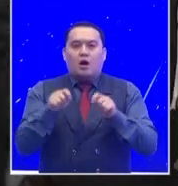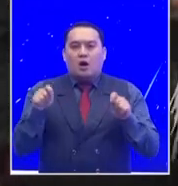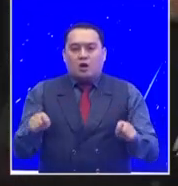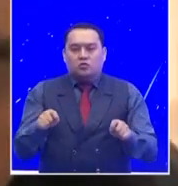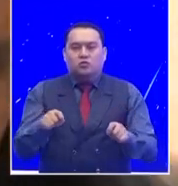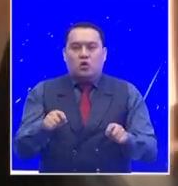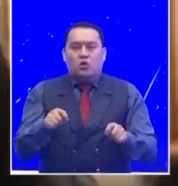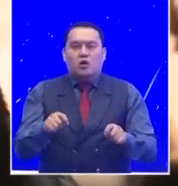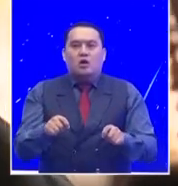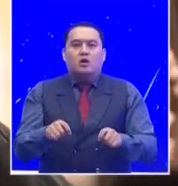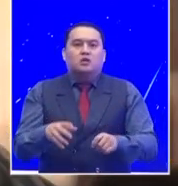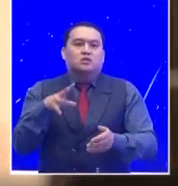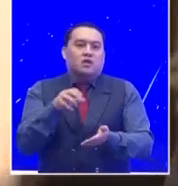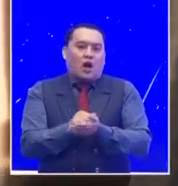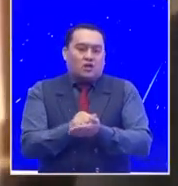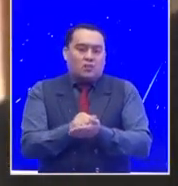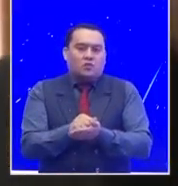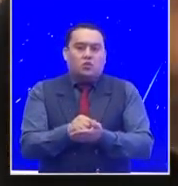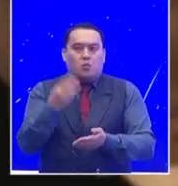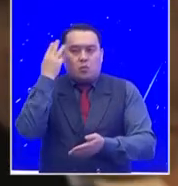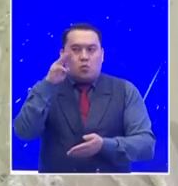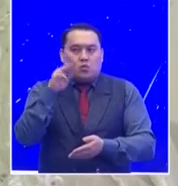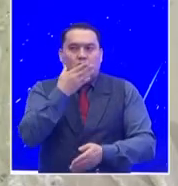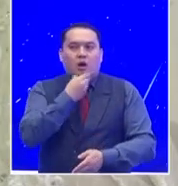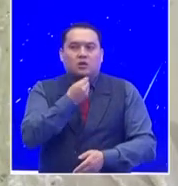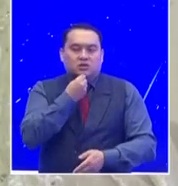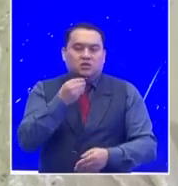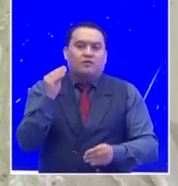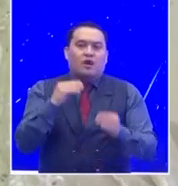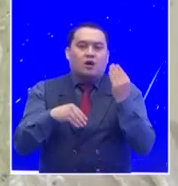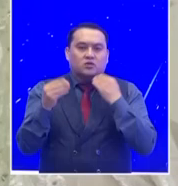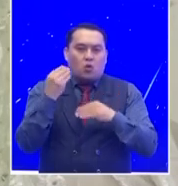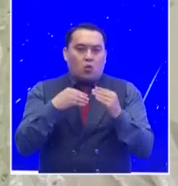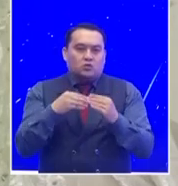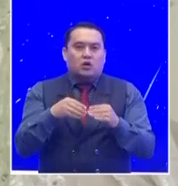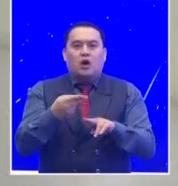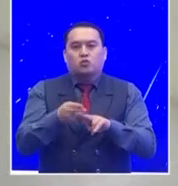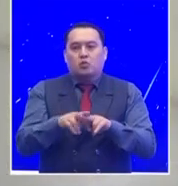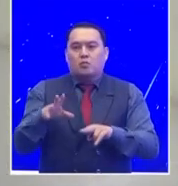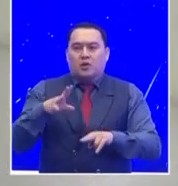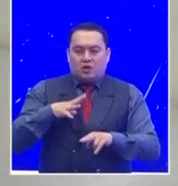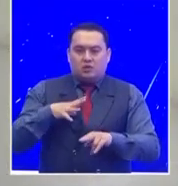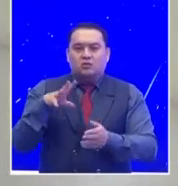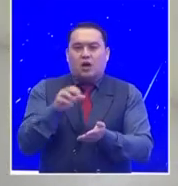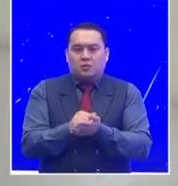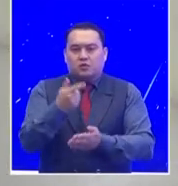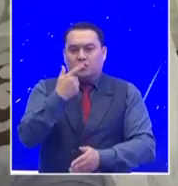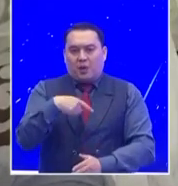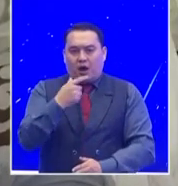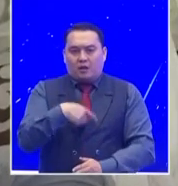салон красоты. Параллельно занялась продажей модных красивых женских аксессуаров, украшением которых Ботагоз занимается